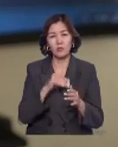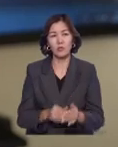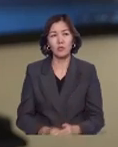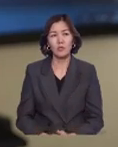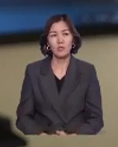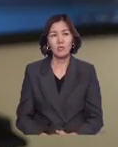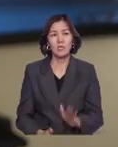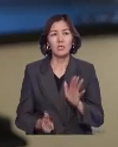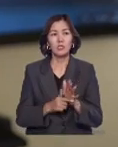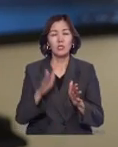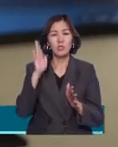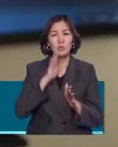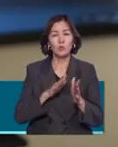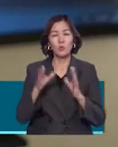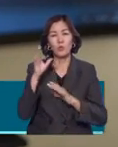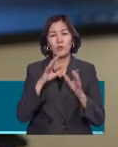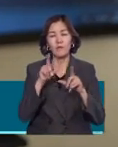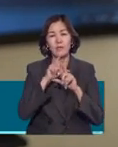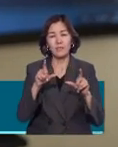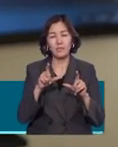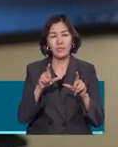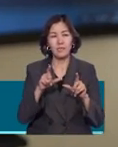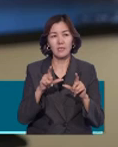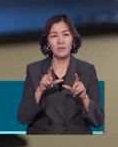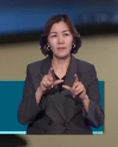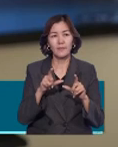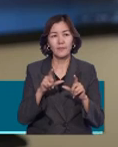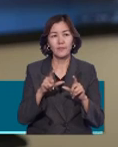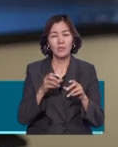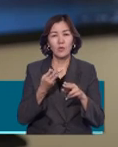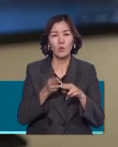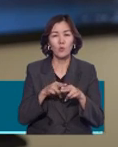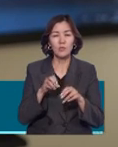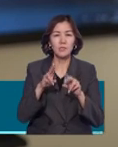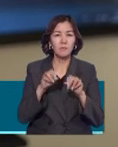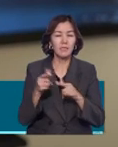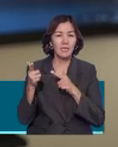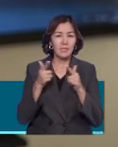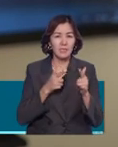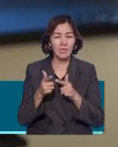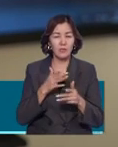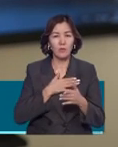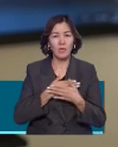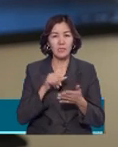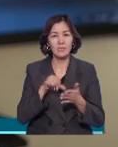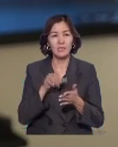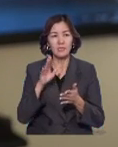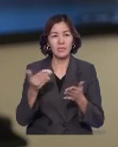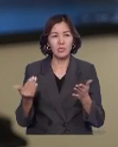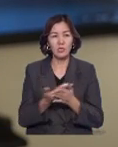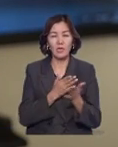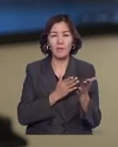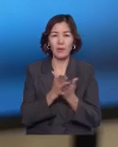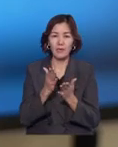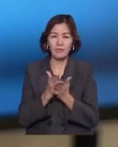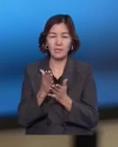Жетісу университеті өз тарапынан осы мамандарды даярлауға атсалысады, жаңа бағыттар